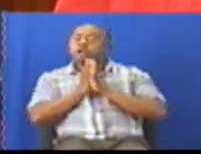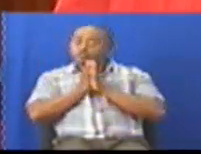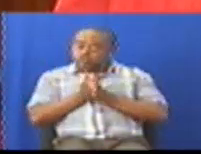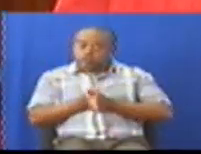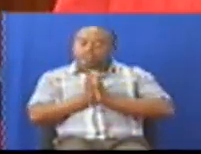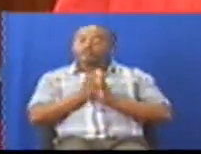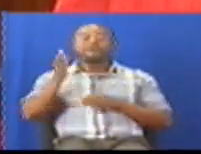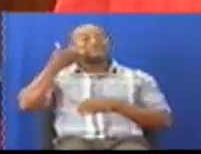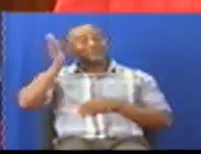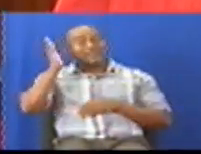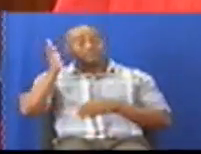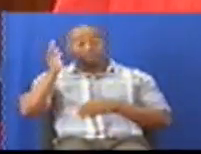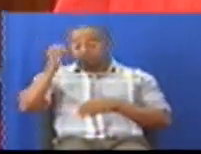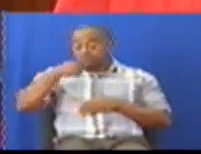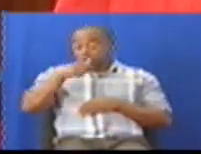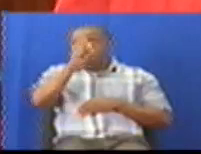serikali na